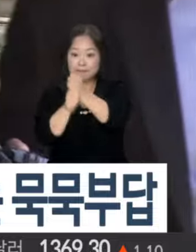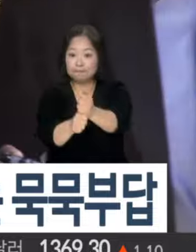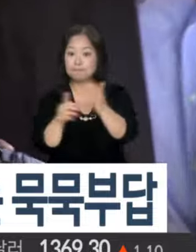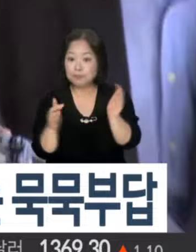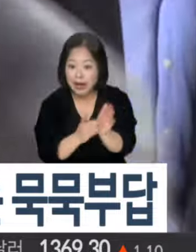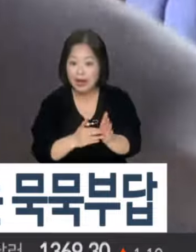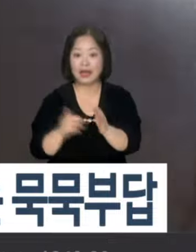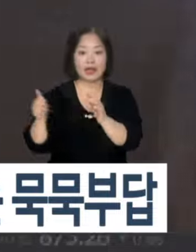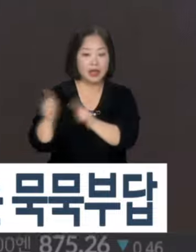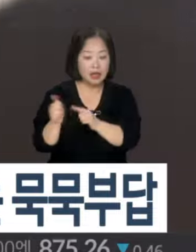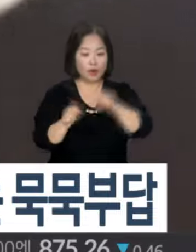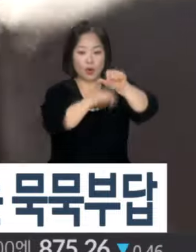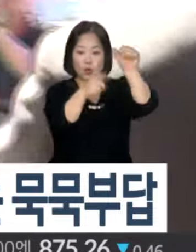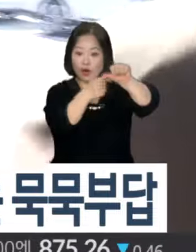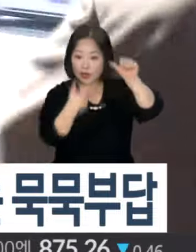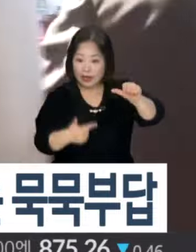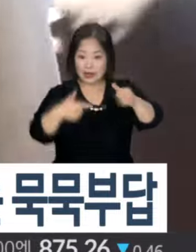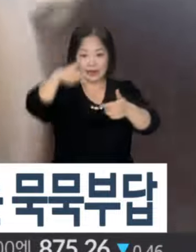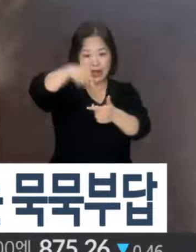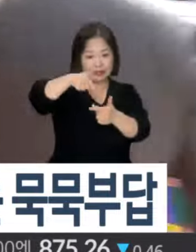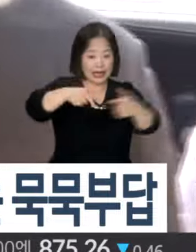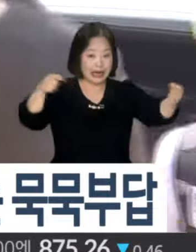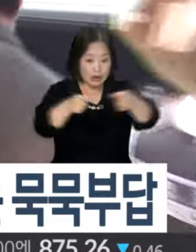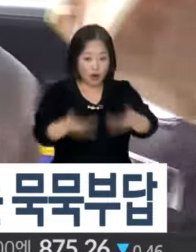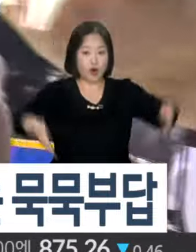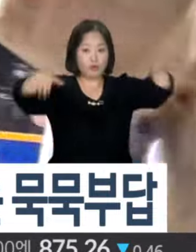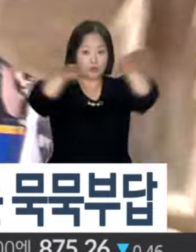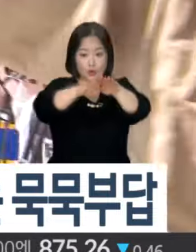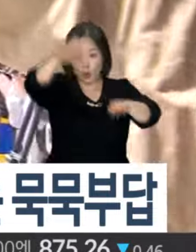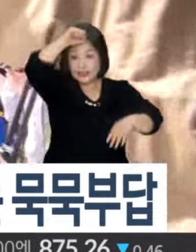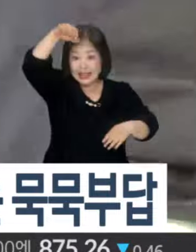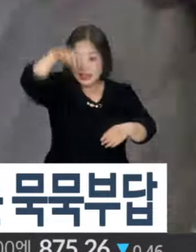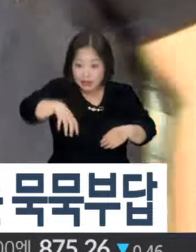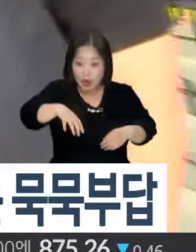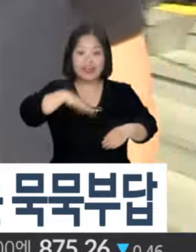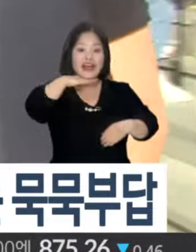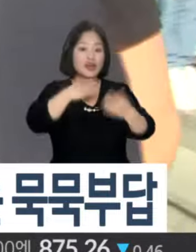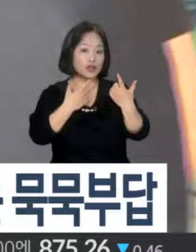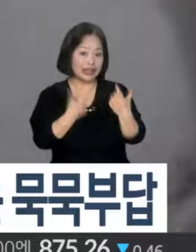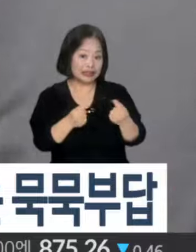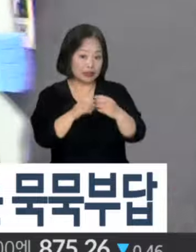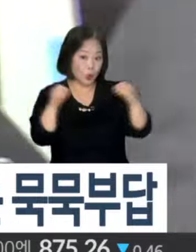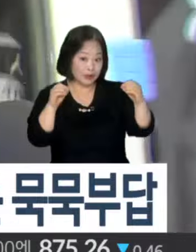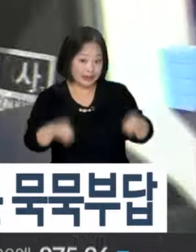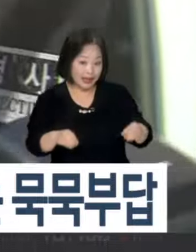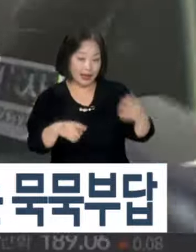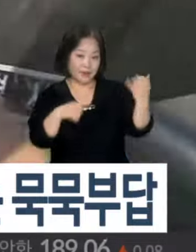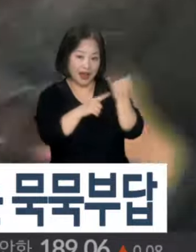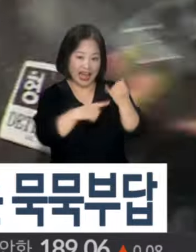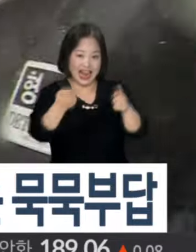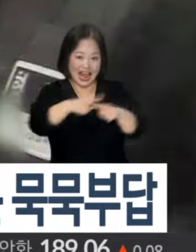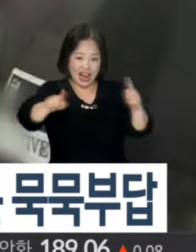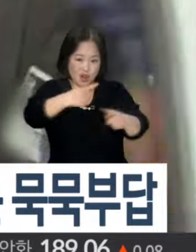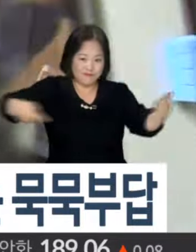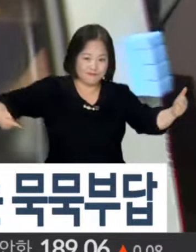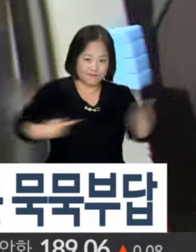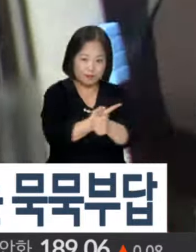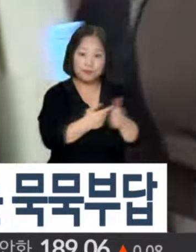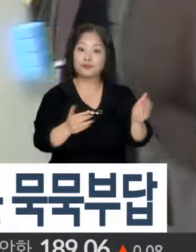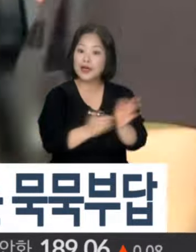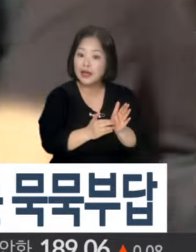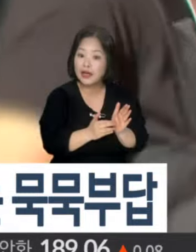송치했습니다는 지난 6일 강남역 인근 건물 옥상에서 동갑내기 여자친구에게 흉기를 휘둘러 살해한 혐의를